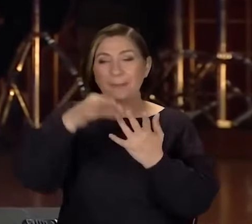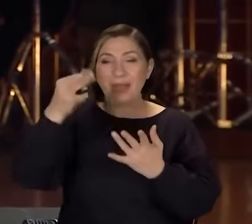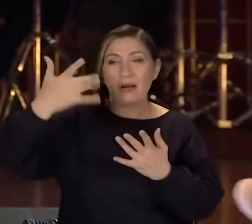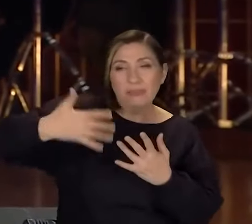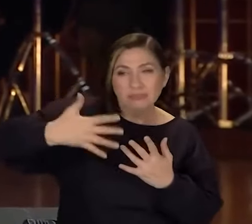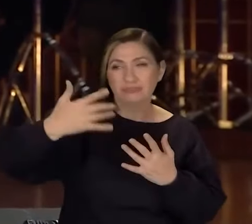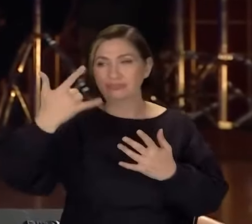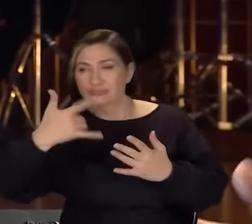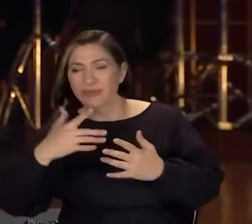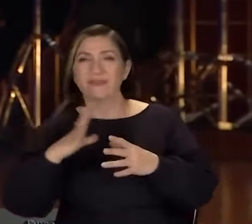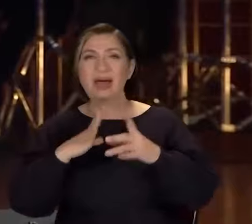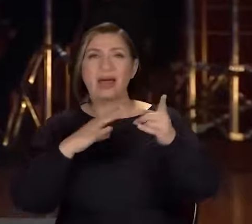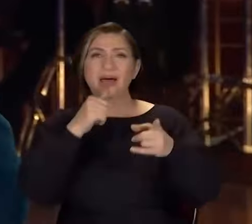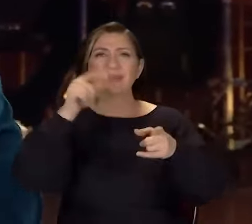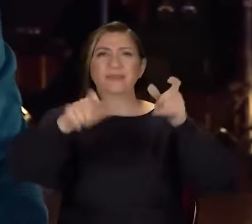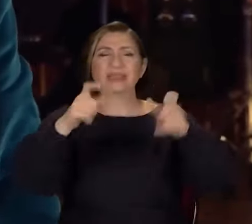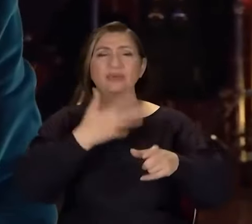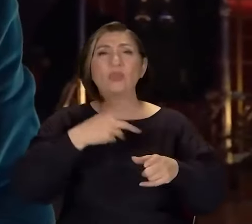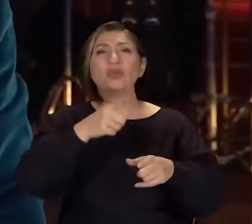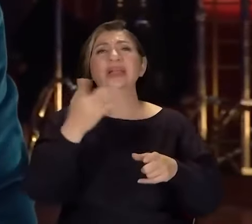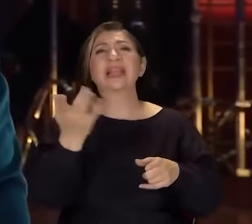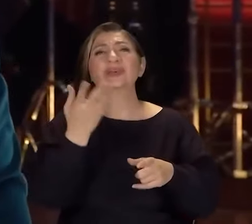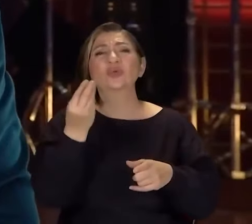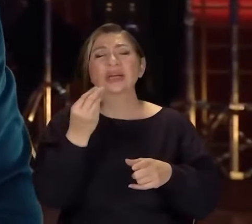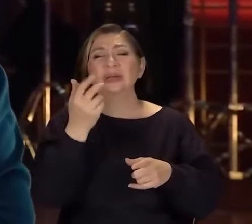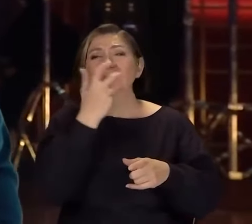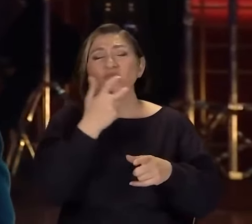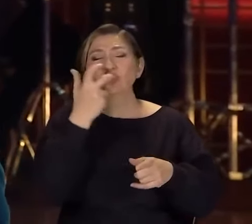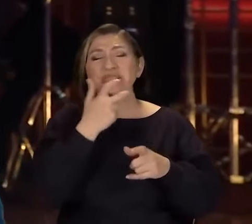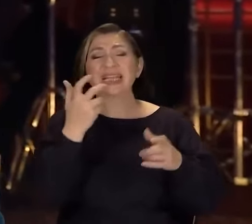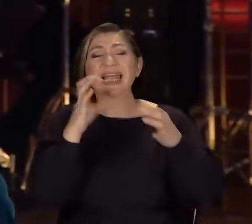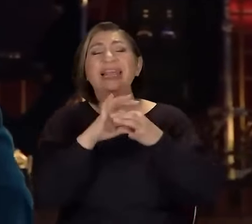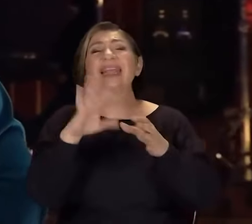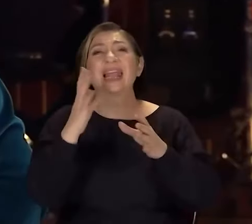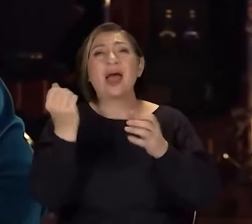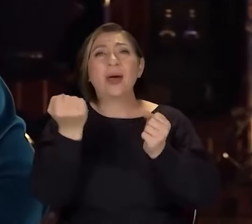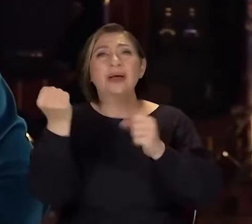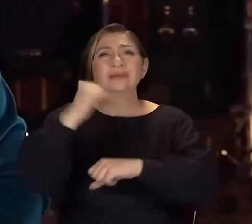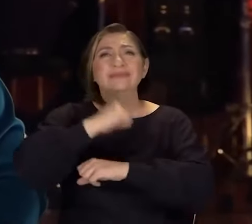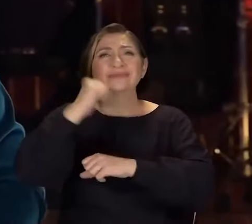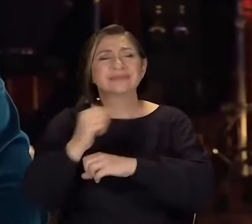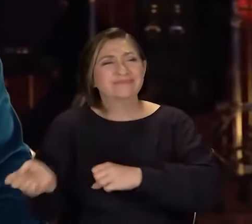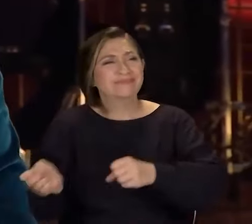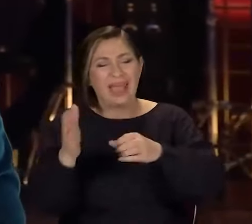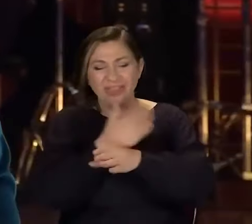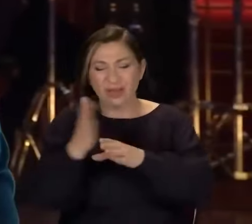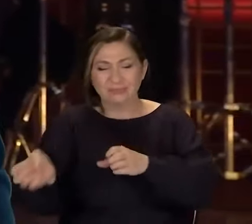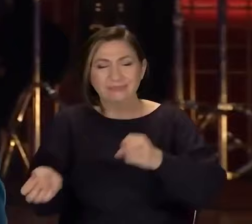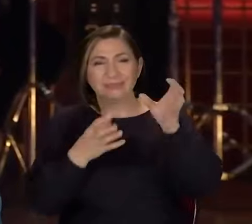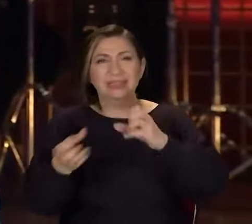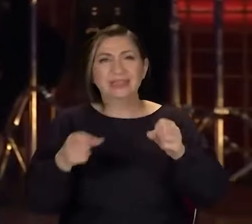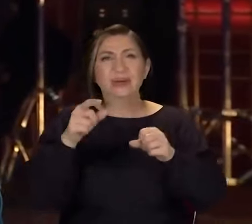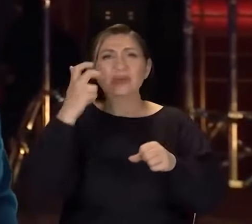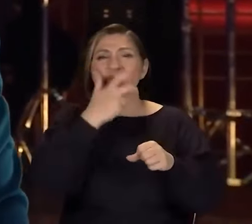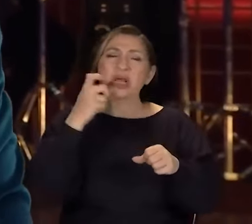ya da rapçiler var. Tabii yani canım, adamları seviyorum. Ama bana daha çok bunlar müzik işiyle ilgili değil de mesela nakliyat işinde uğraşırken şimdi